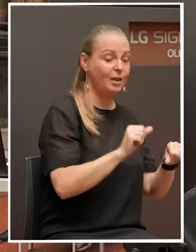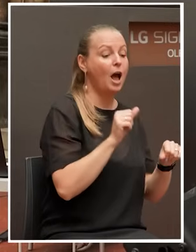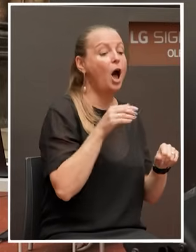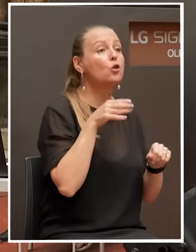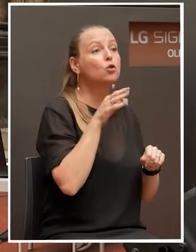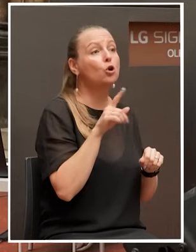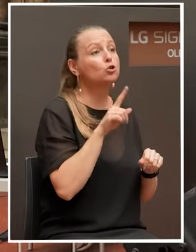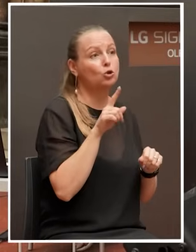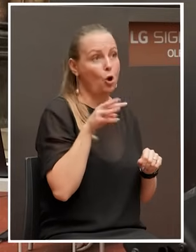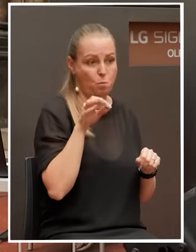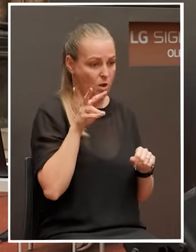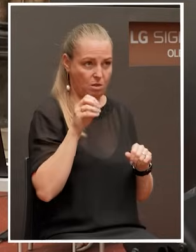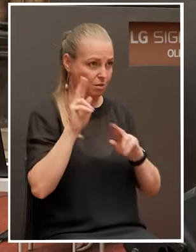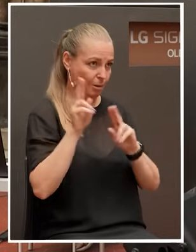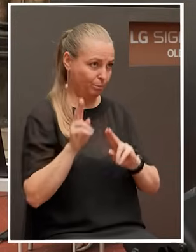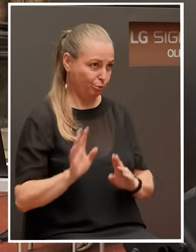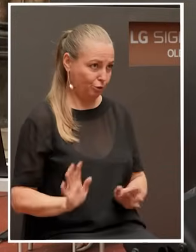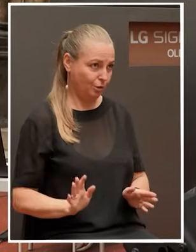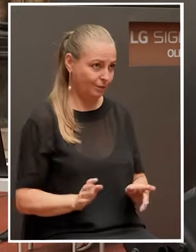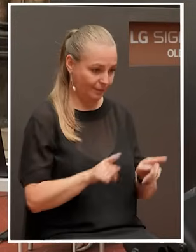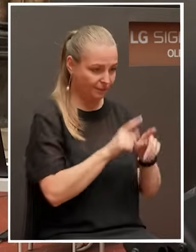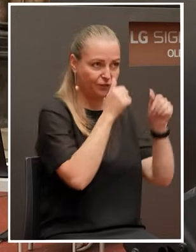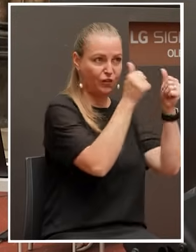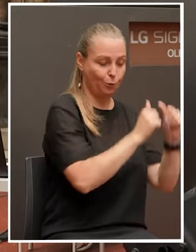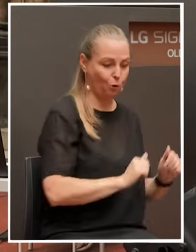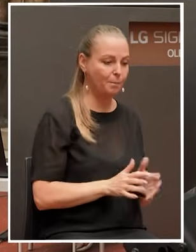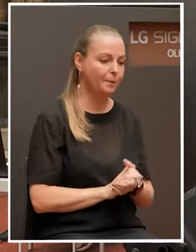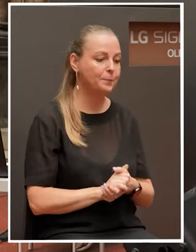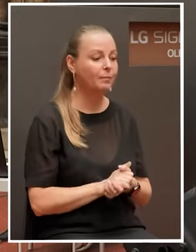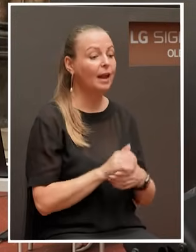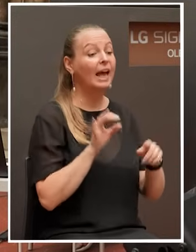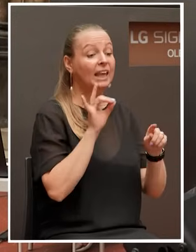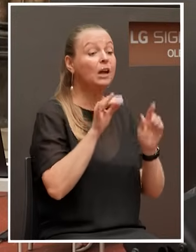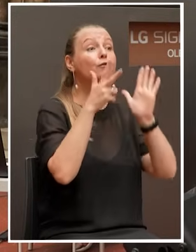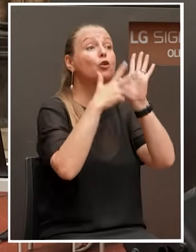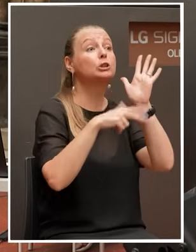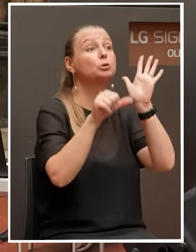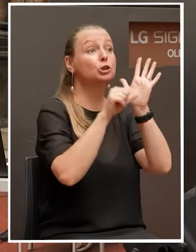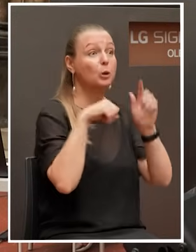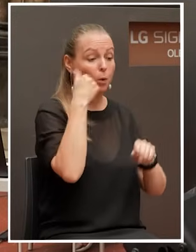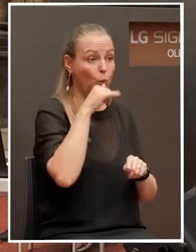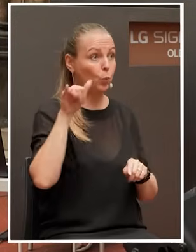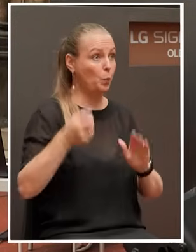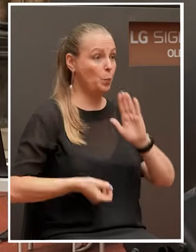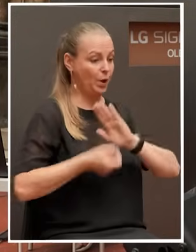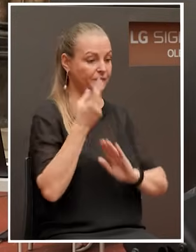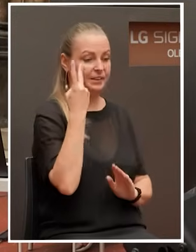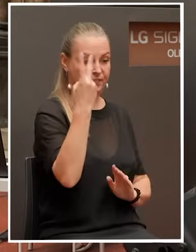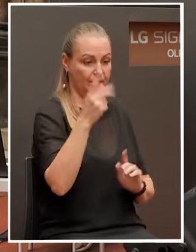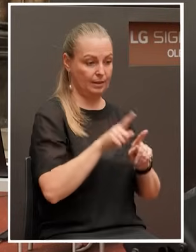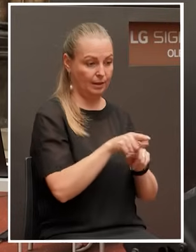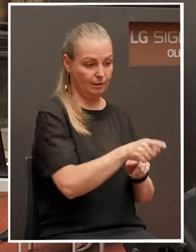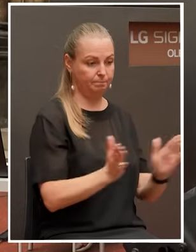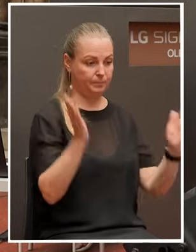не грешит особенно. Он пейзажист. И именно в 86-м году у него появляются две такие, как